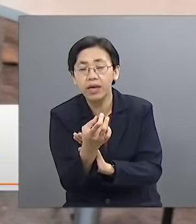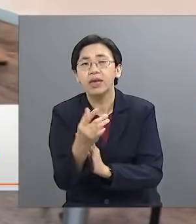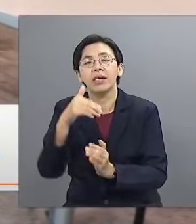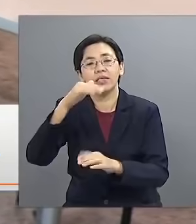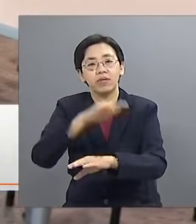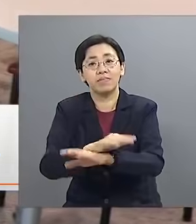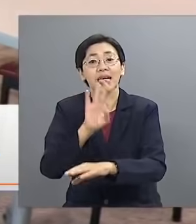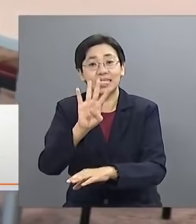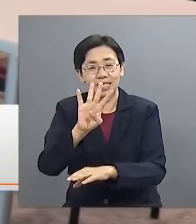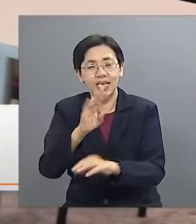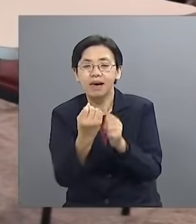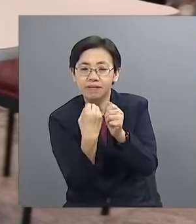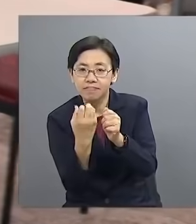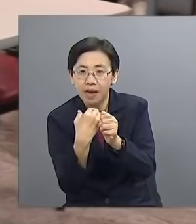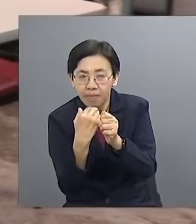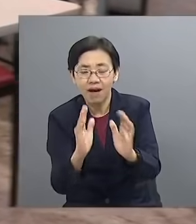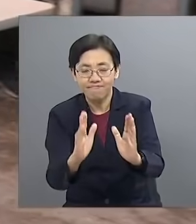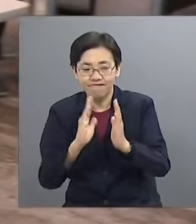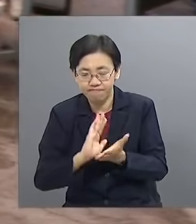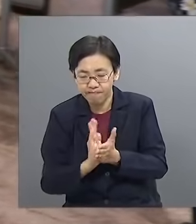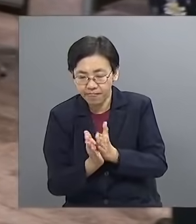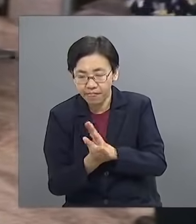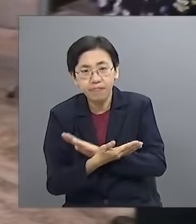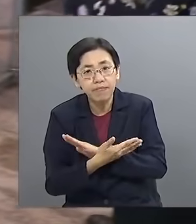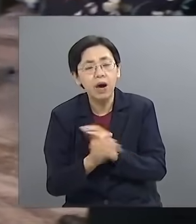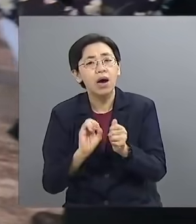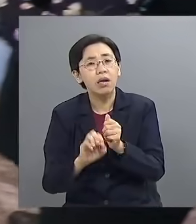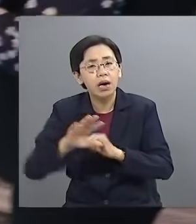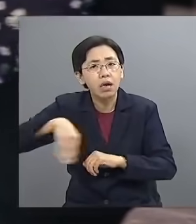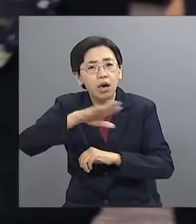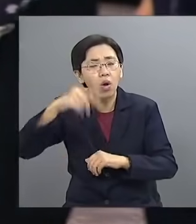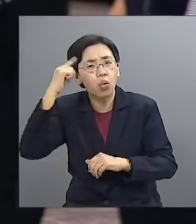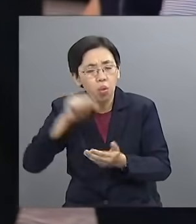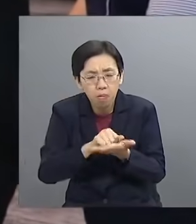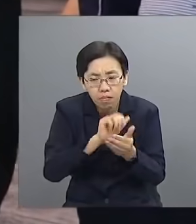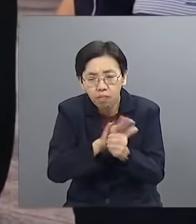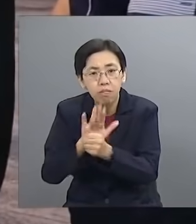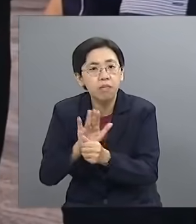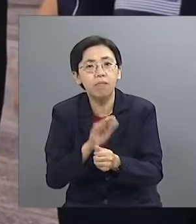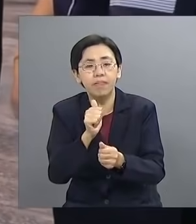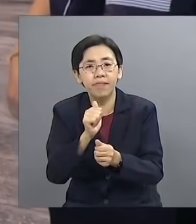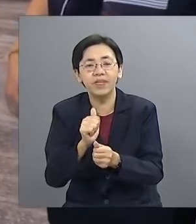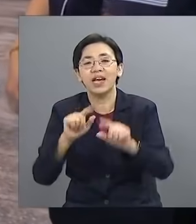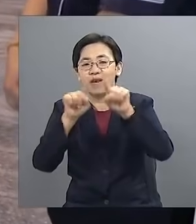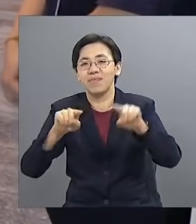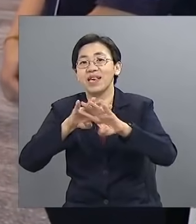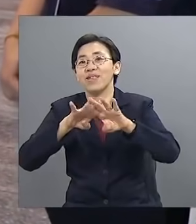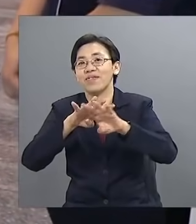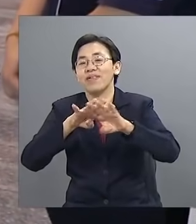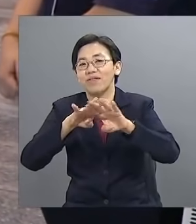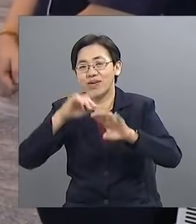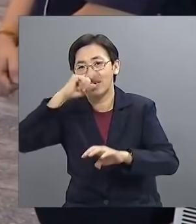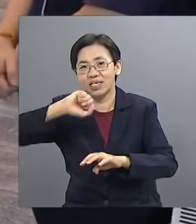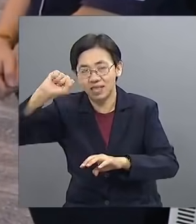าปรับใช้เพื่อเพิ่มมาตรการในการให้บริการโดยเขามีการสแกน QR code นะคะตรวจวัดอุณหภูมิล้